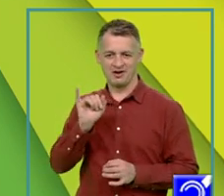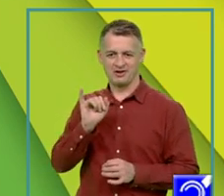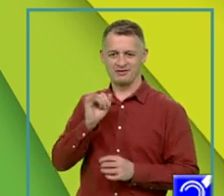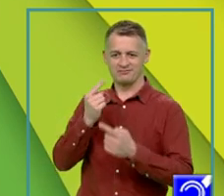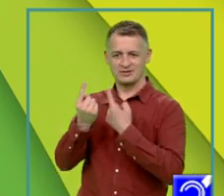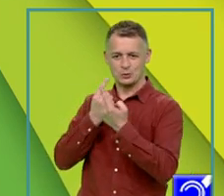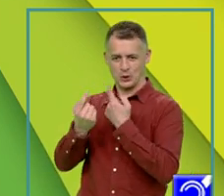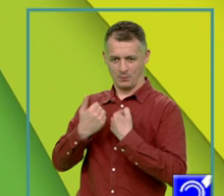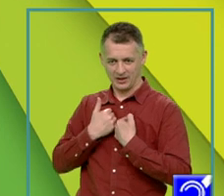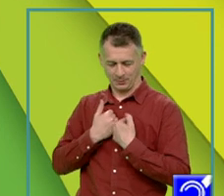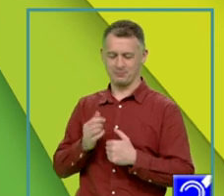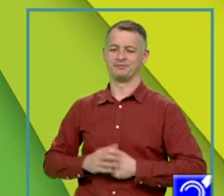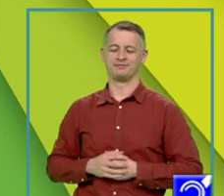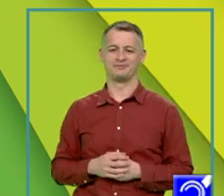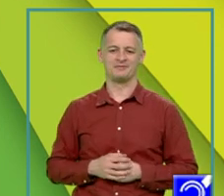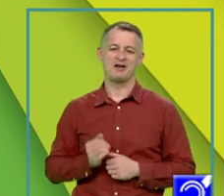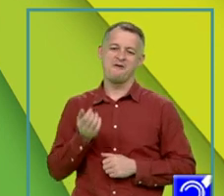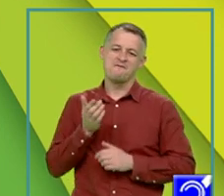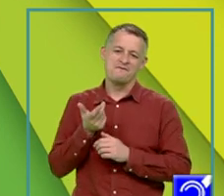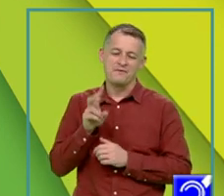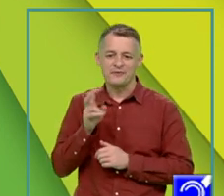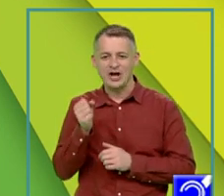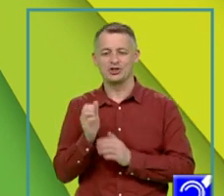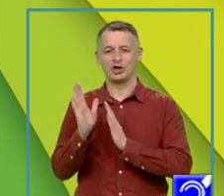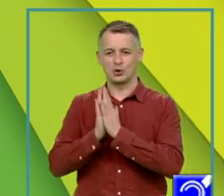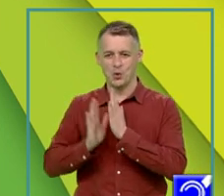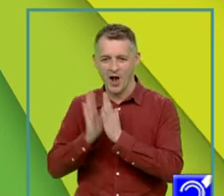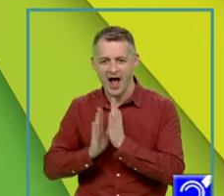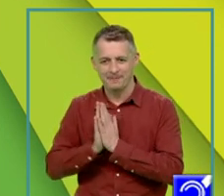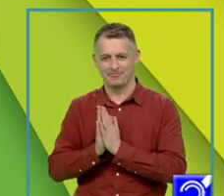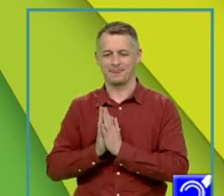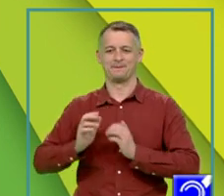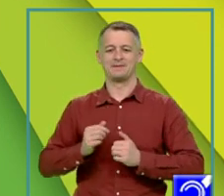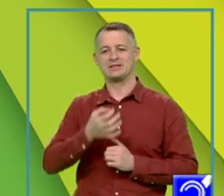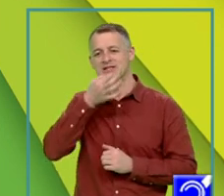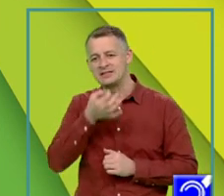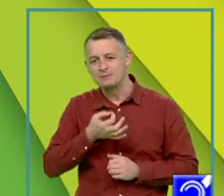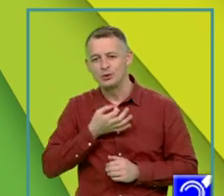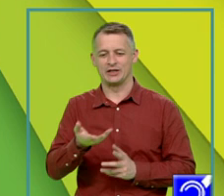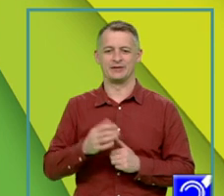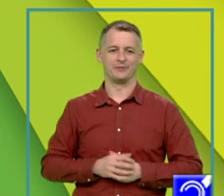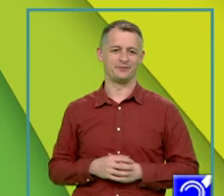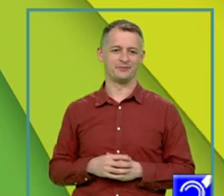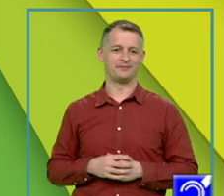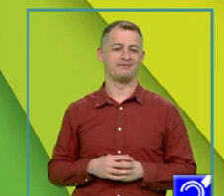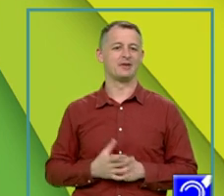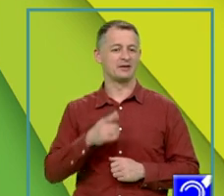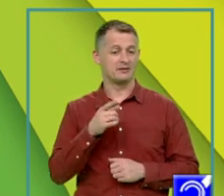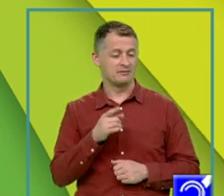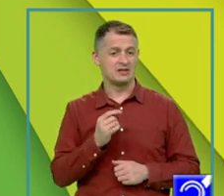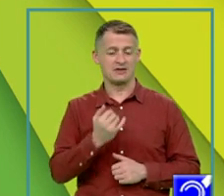va și rugasem indicați directia spre parc acestea sunt valorile sensurile pe care le poate avea un verb la modul condițional optativ